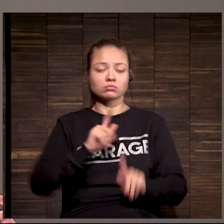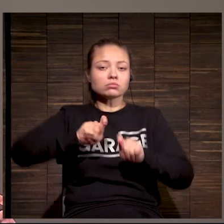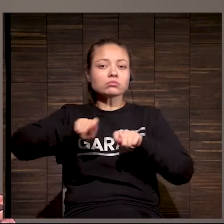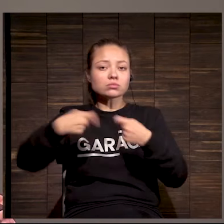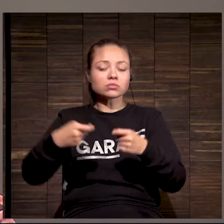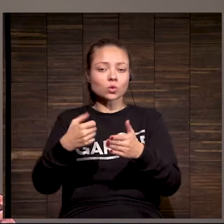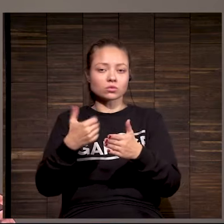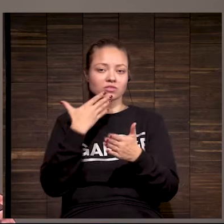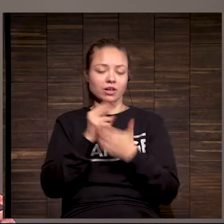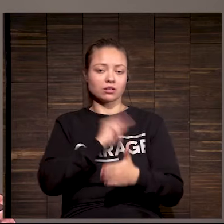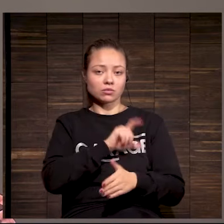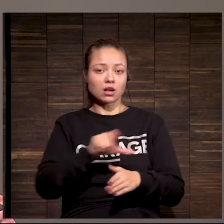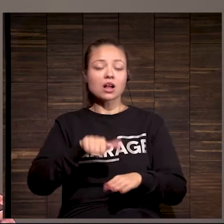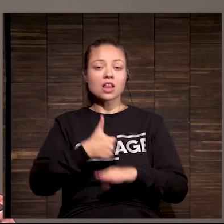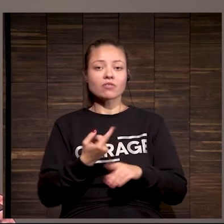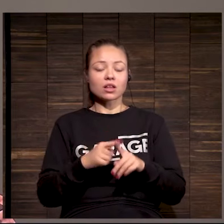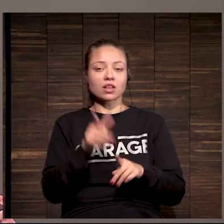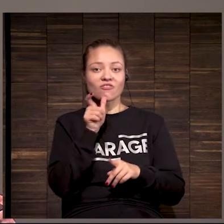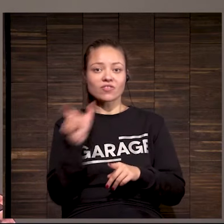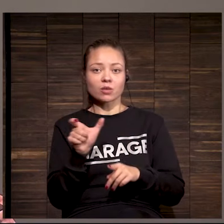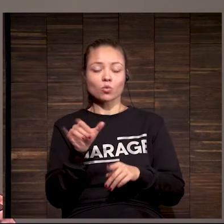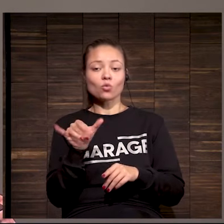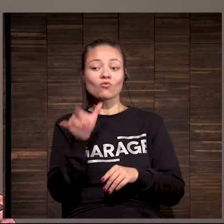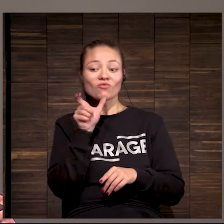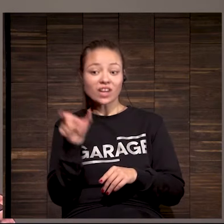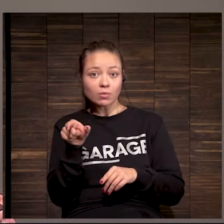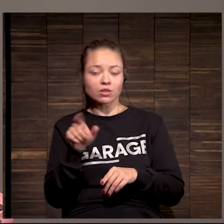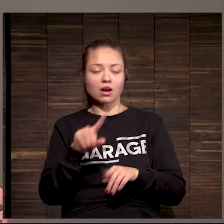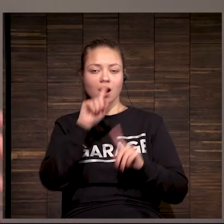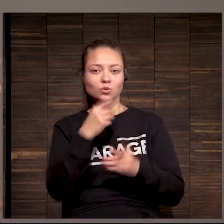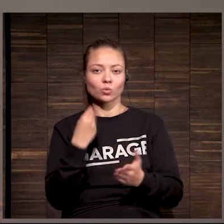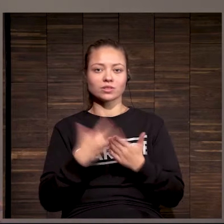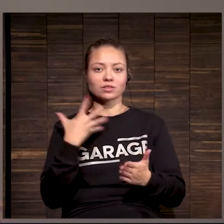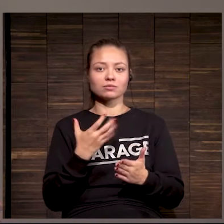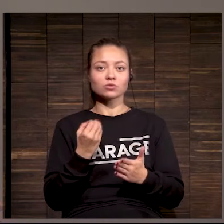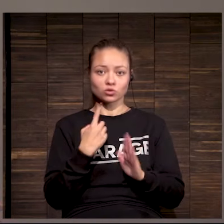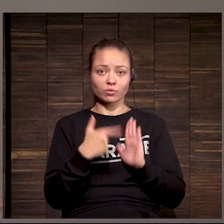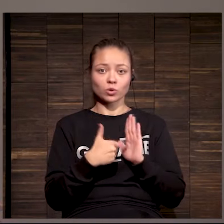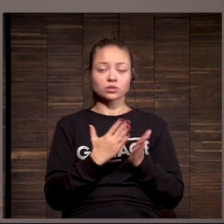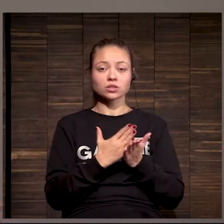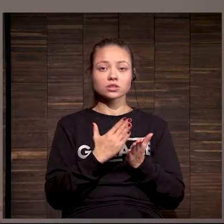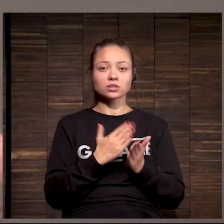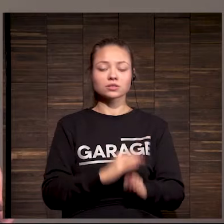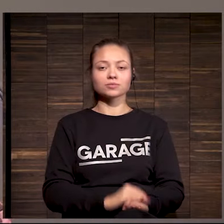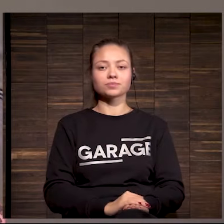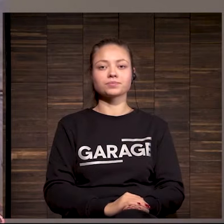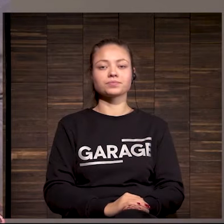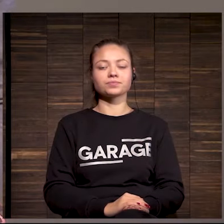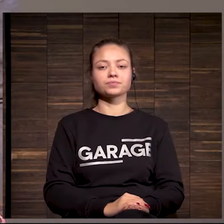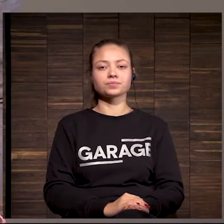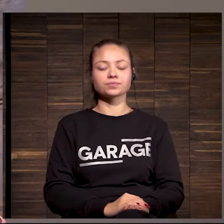до своих сотрудников что главное время у времени особая ценность да еще под вопрос есть